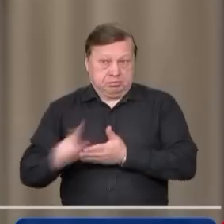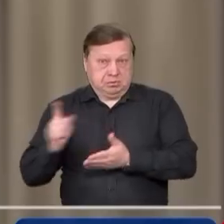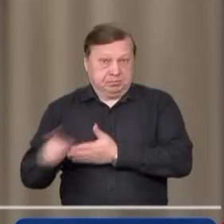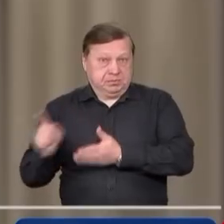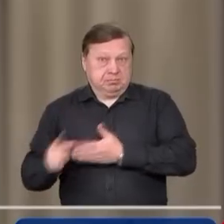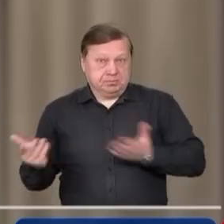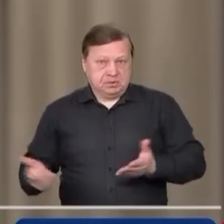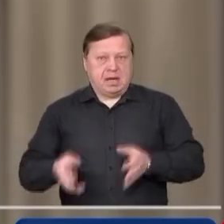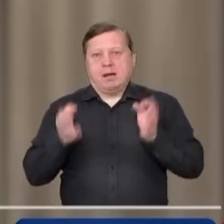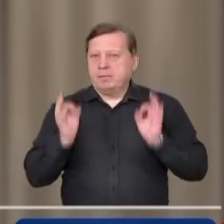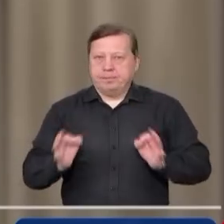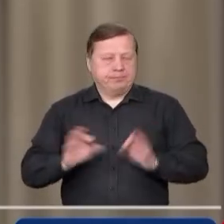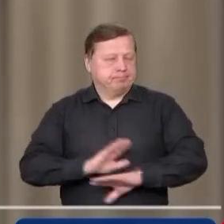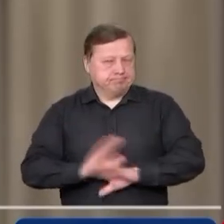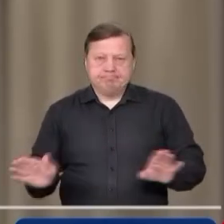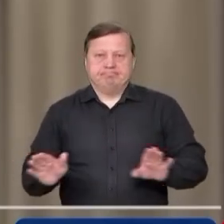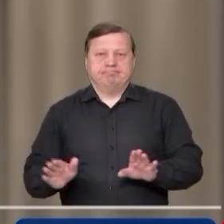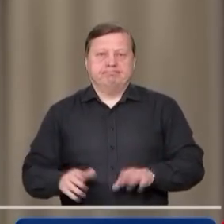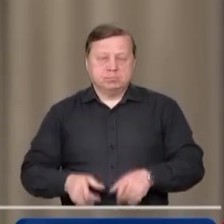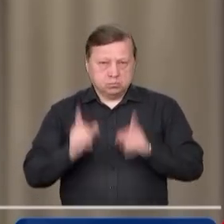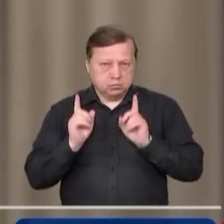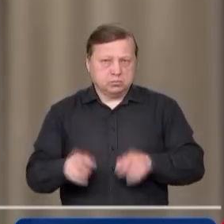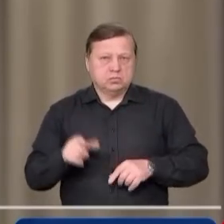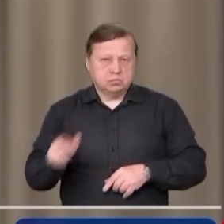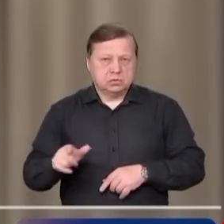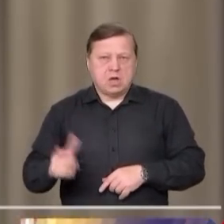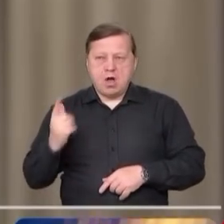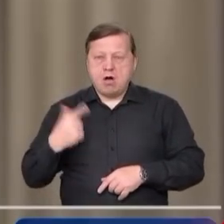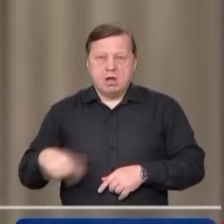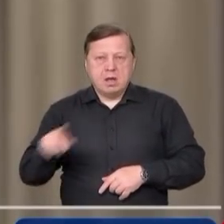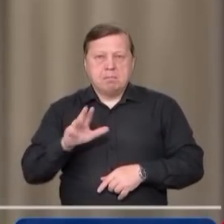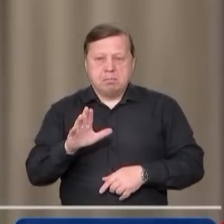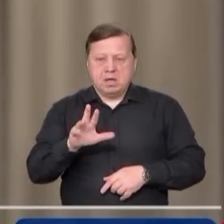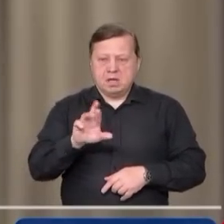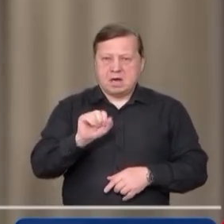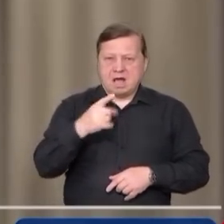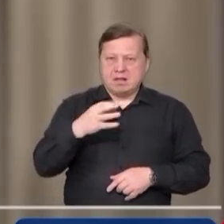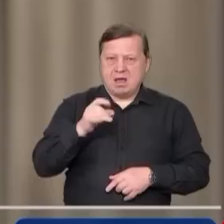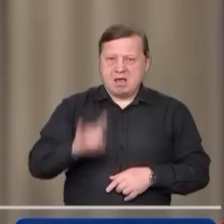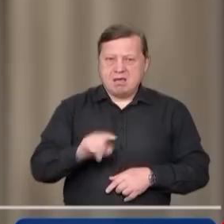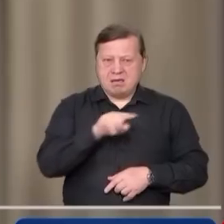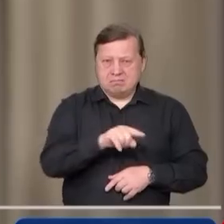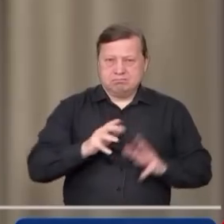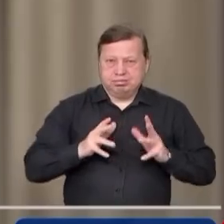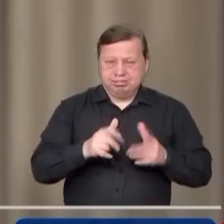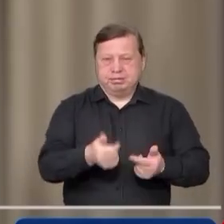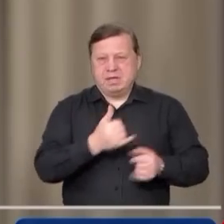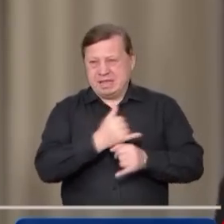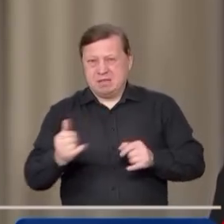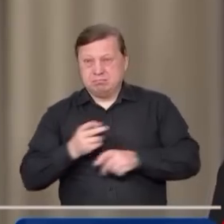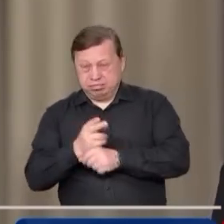Teraz natomiast te oddziały wyposażone w Bradleye i w inne sprzęt